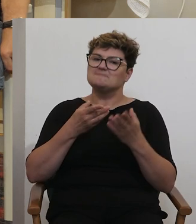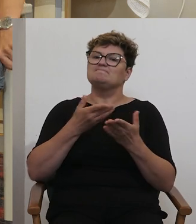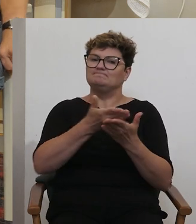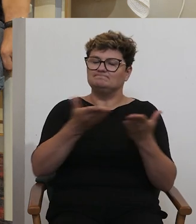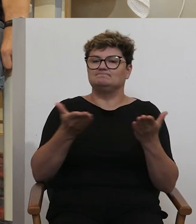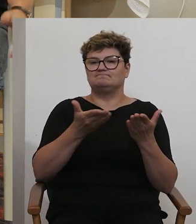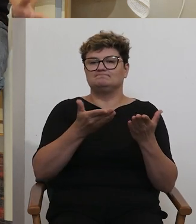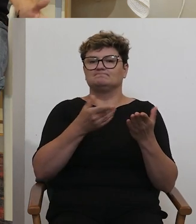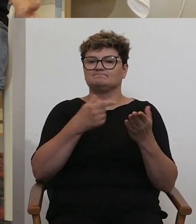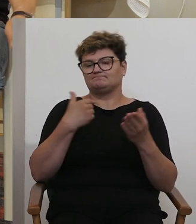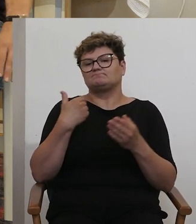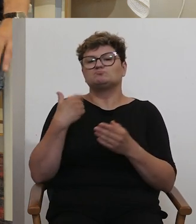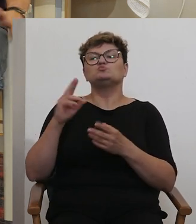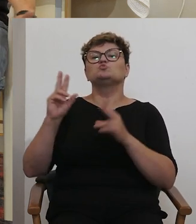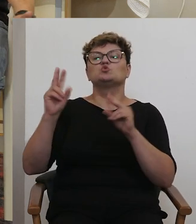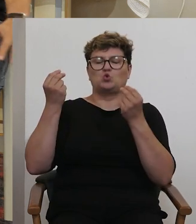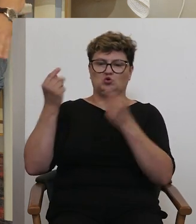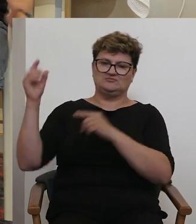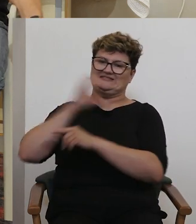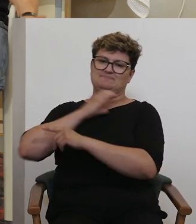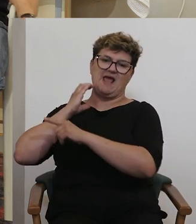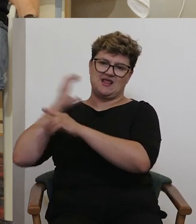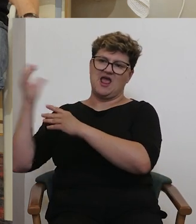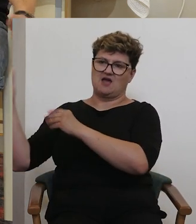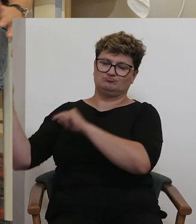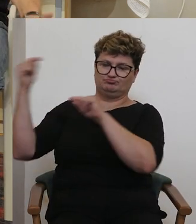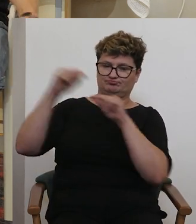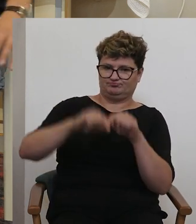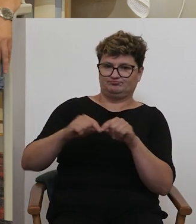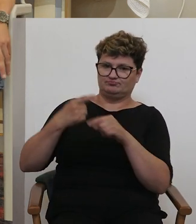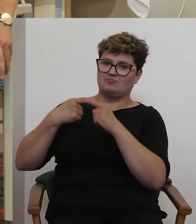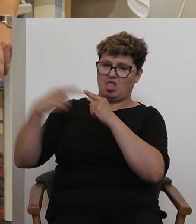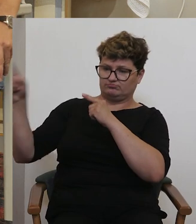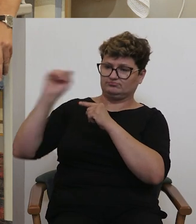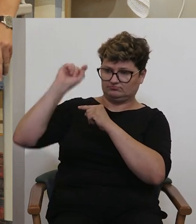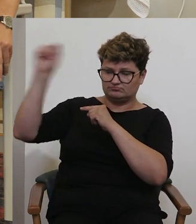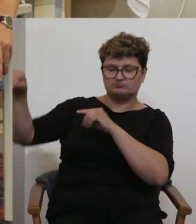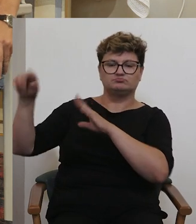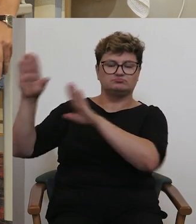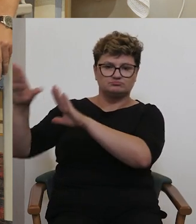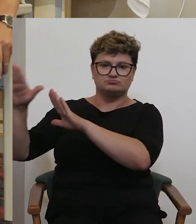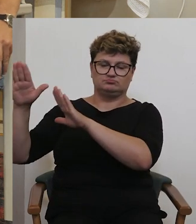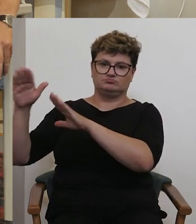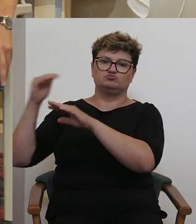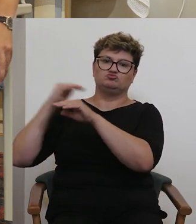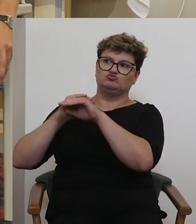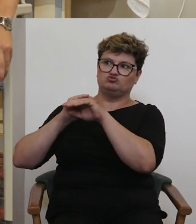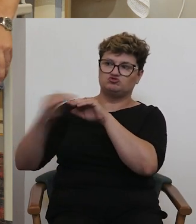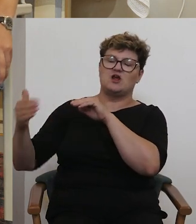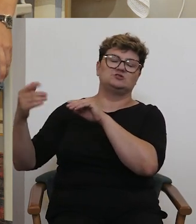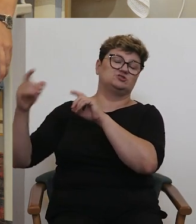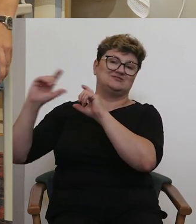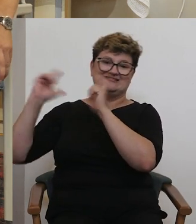prostu przyszli ze Związku Sowieckiego, z Syberii, zesłańcy, którzy mieli szczęście przejechać cały